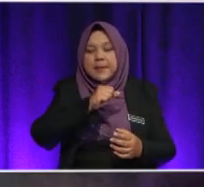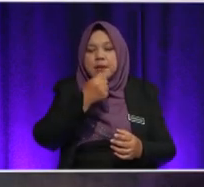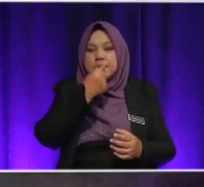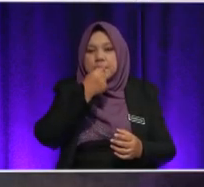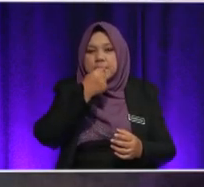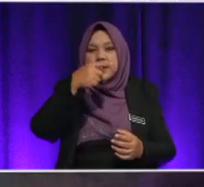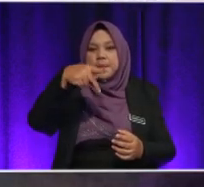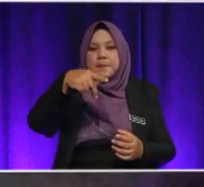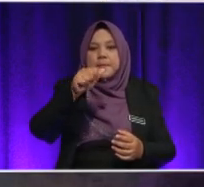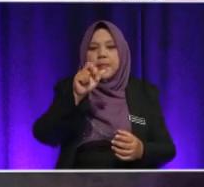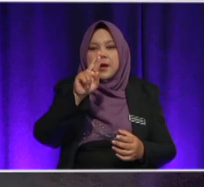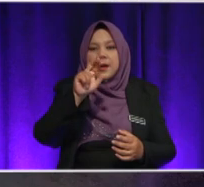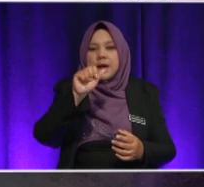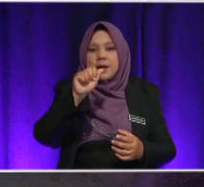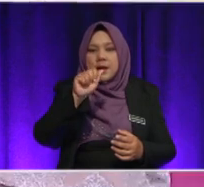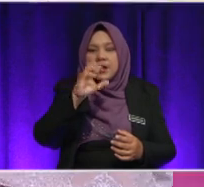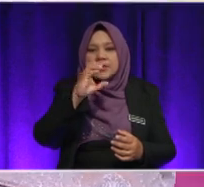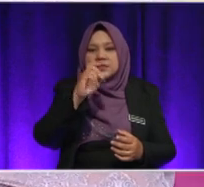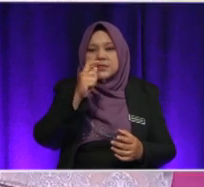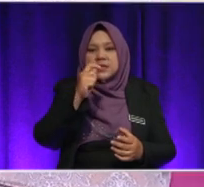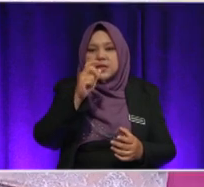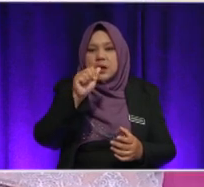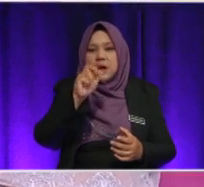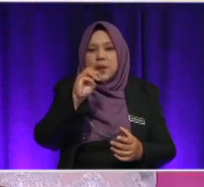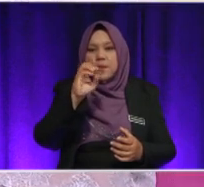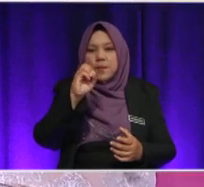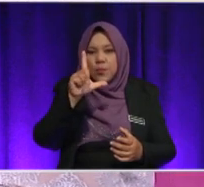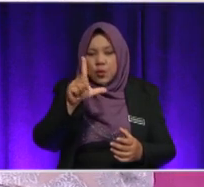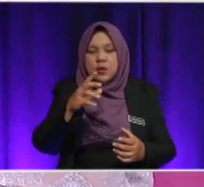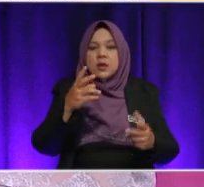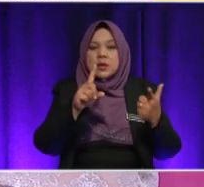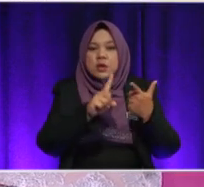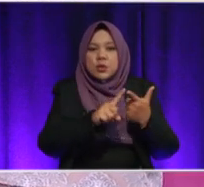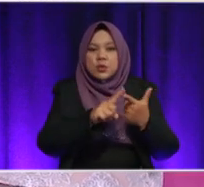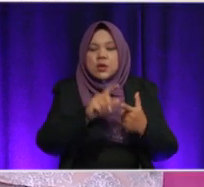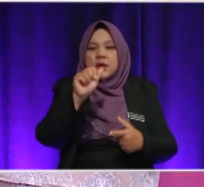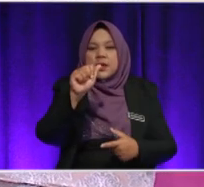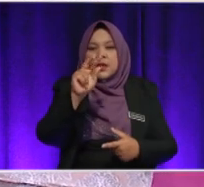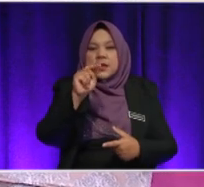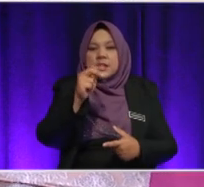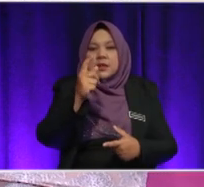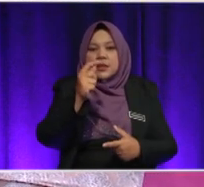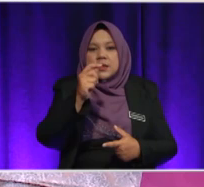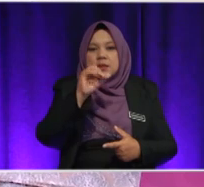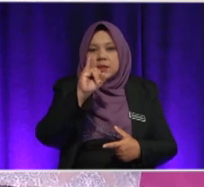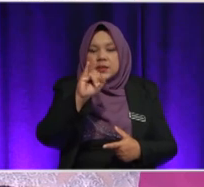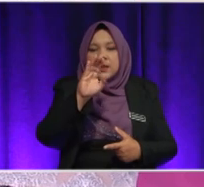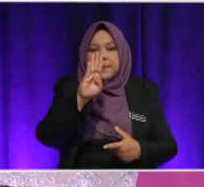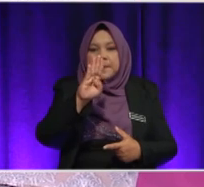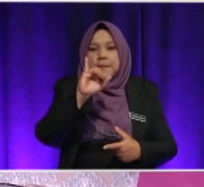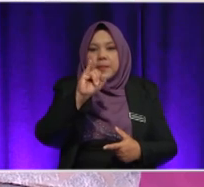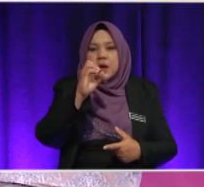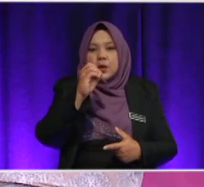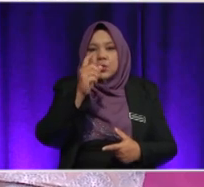Oke seterusnya kita lihat inti biotik Kalau boleh Dota akan